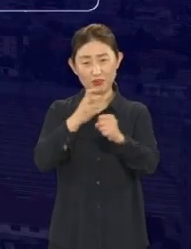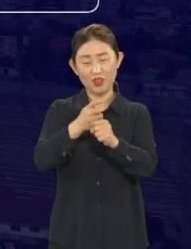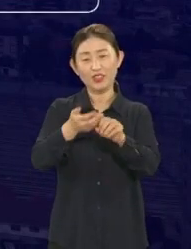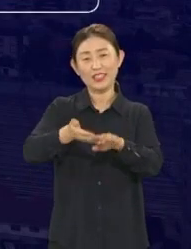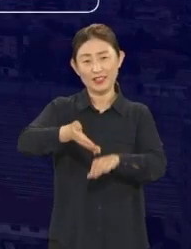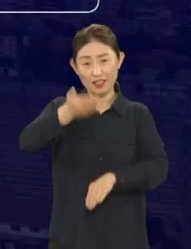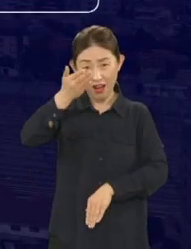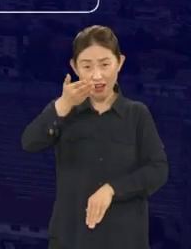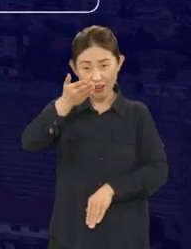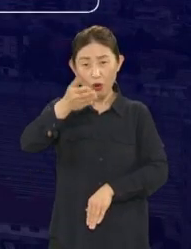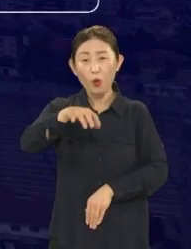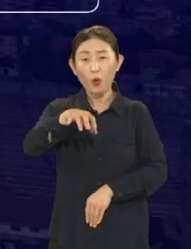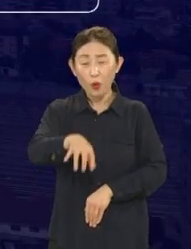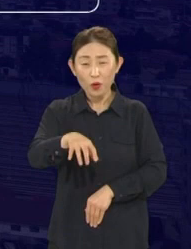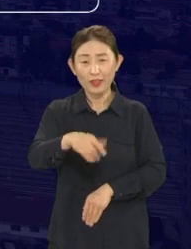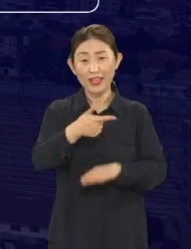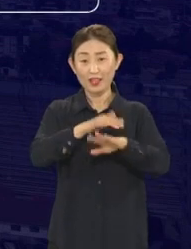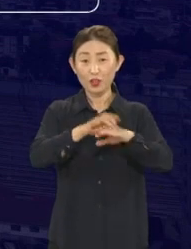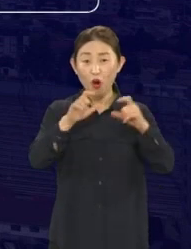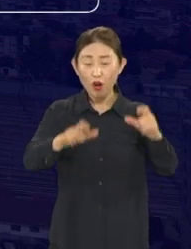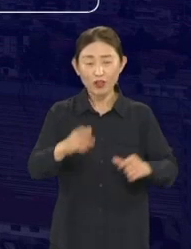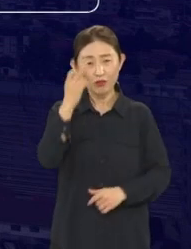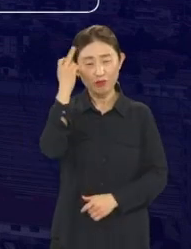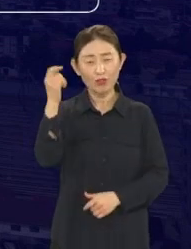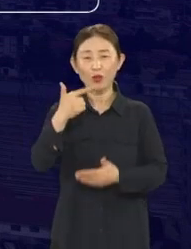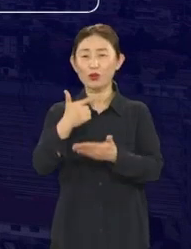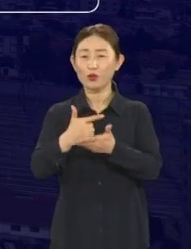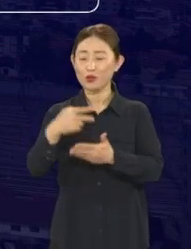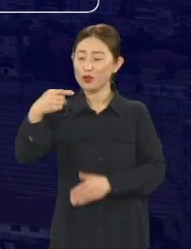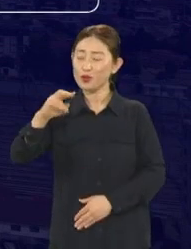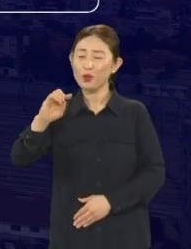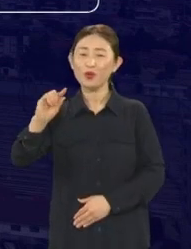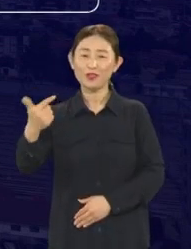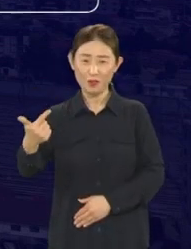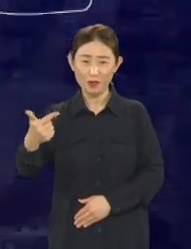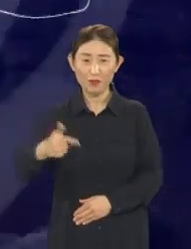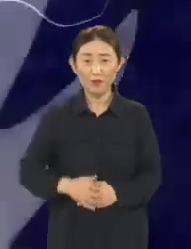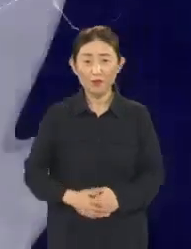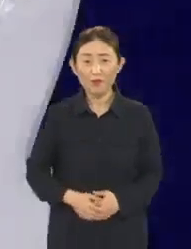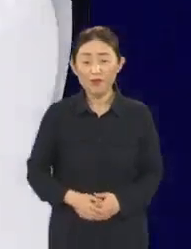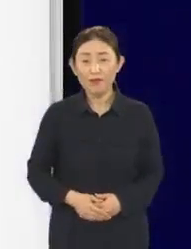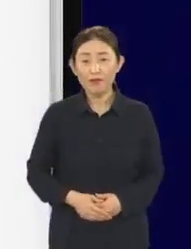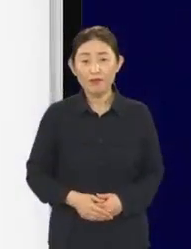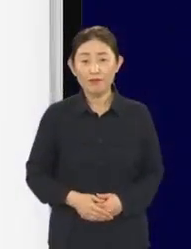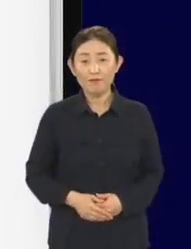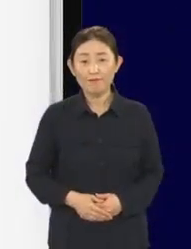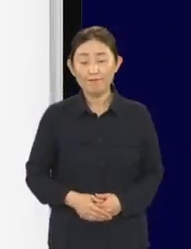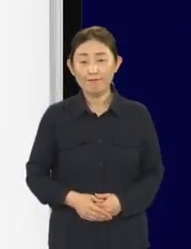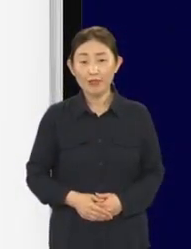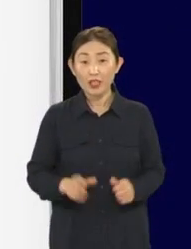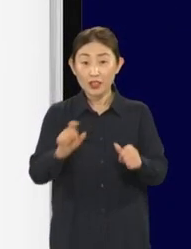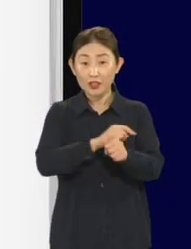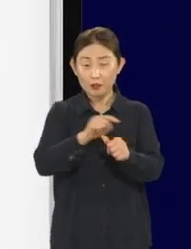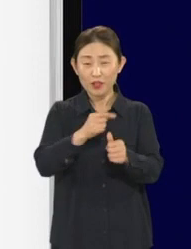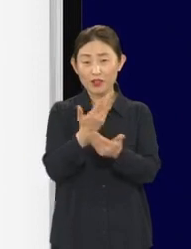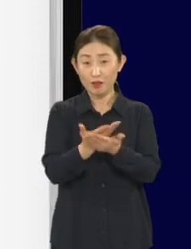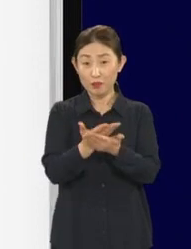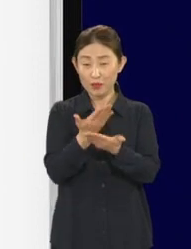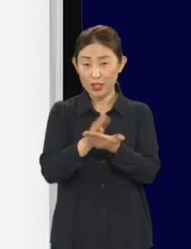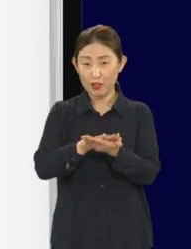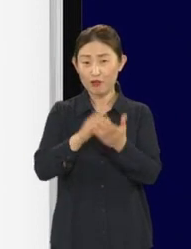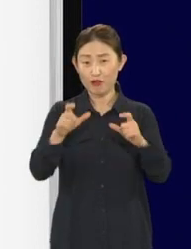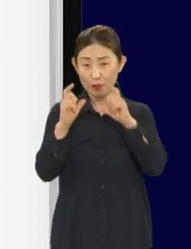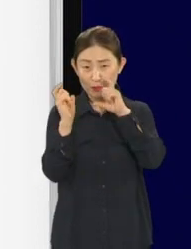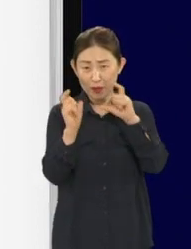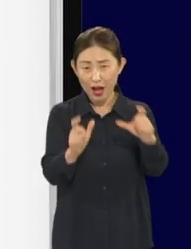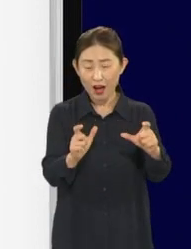제곱미터 이상 택지로 대전에선 둔산과 노은, 송촌지구가 해당됩니다. 특별 정비구역이 되면